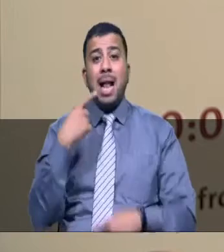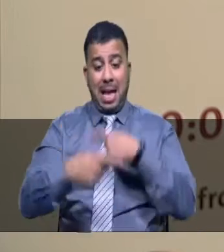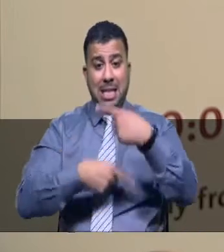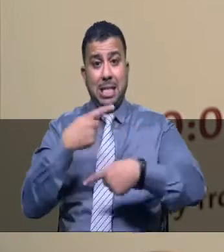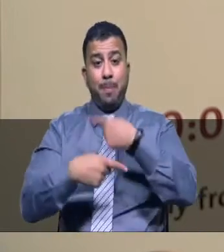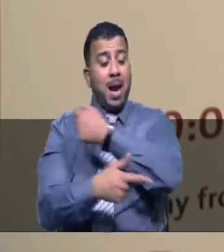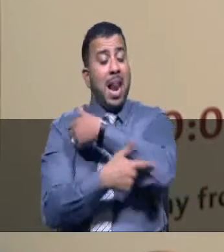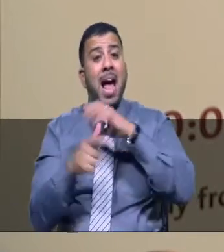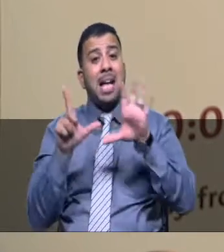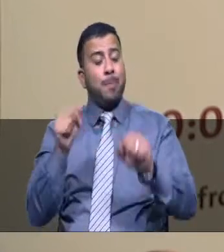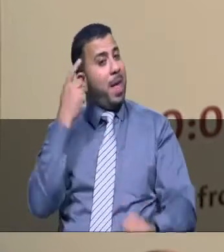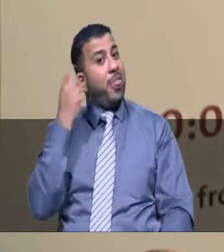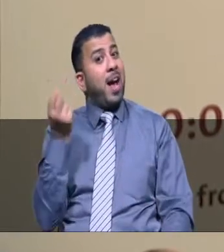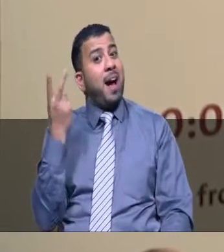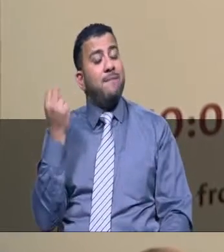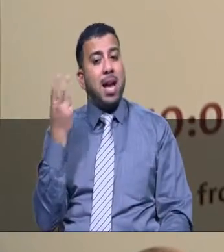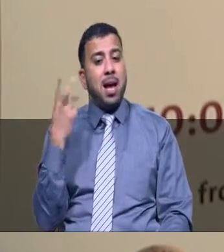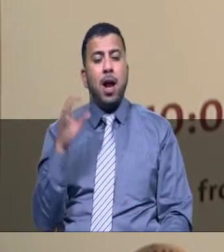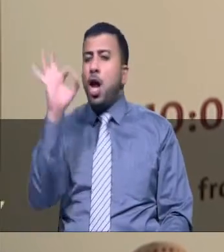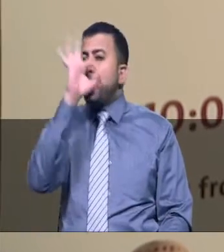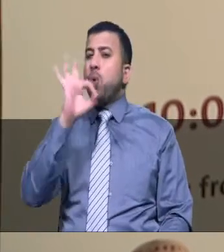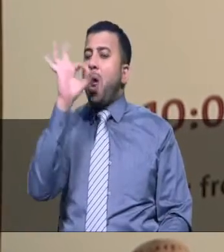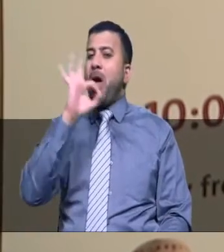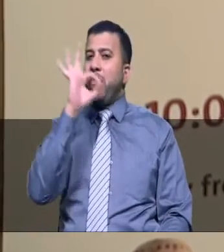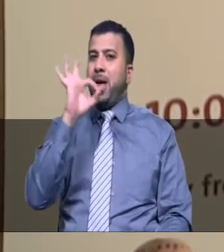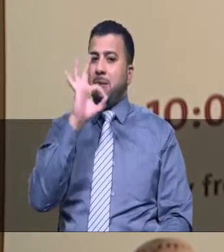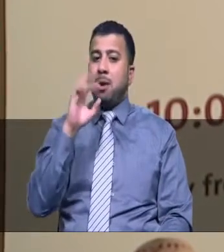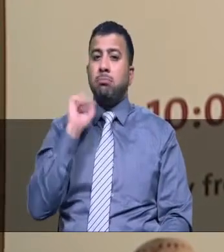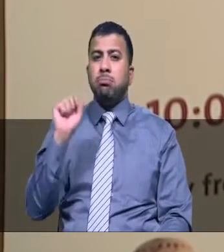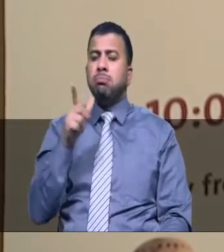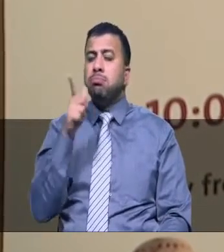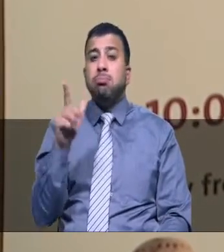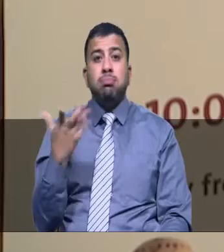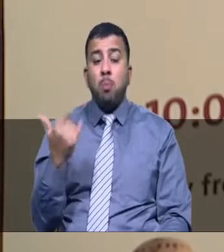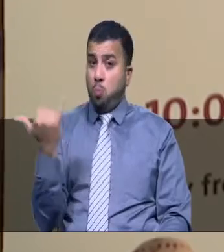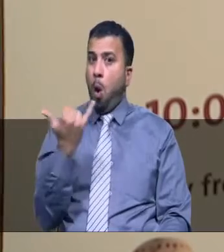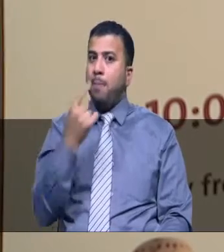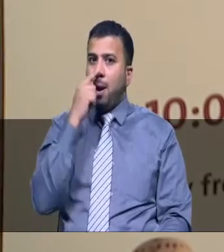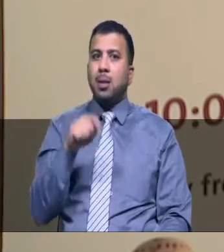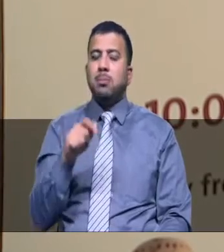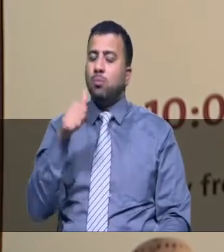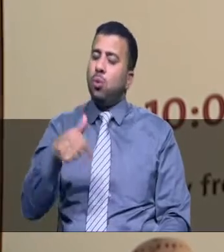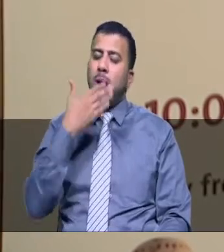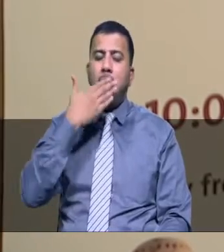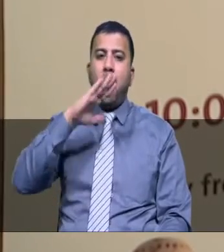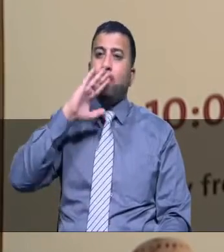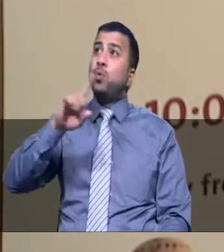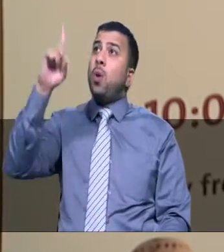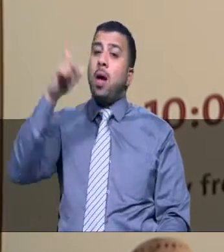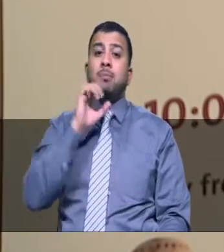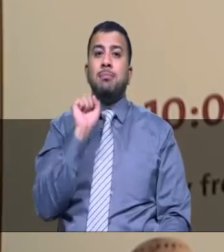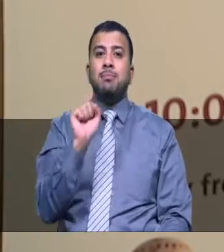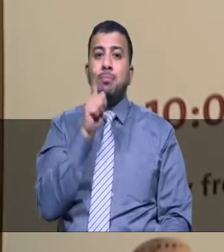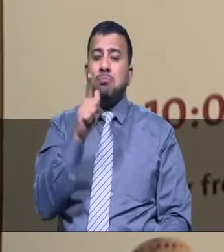والاستمرار الأسابيع الثقافية التراثية بهذا الألق هو أيضا مهم، والحمد لله أعتقد هي